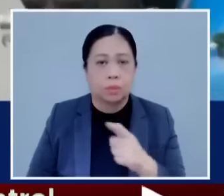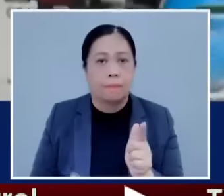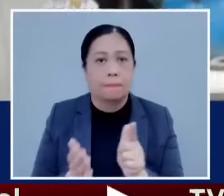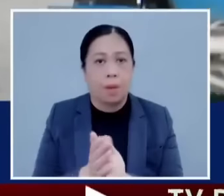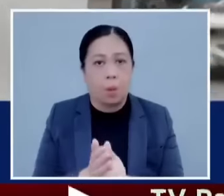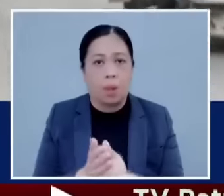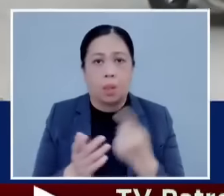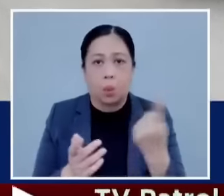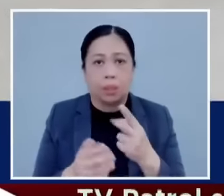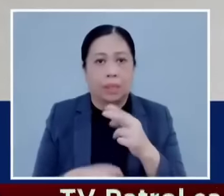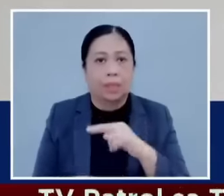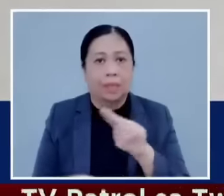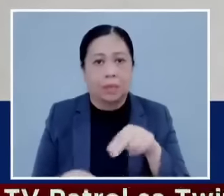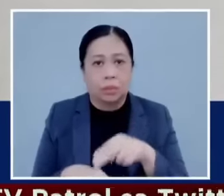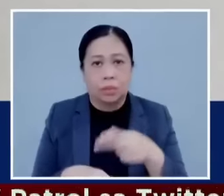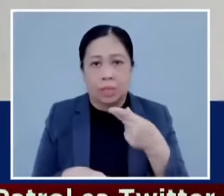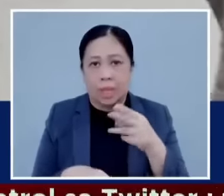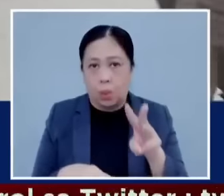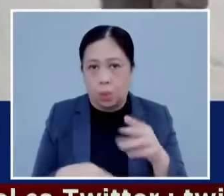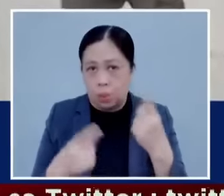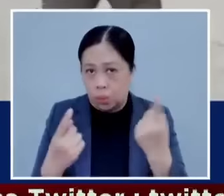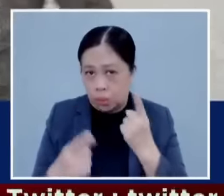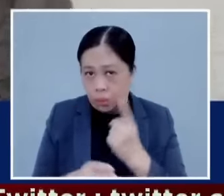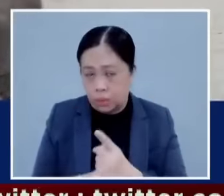national highways?